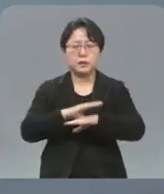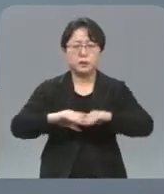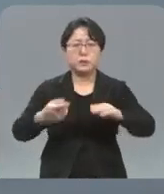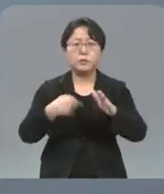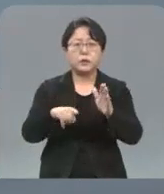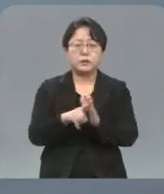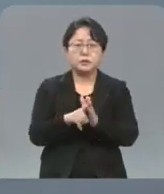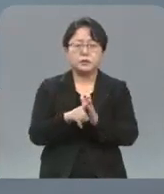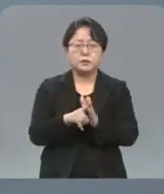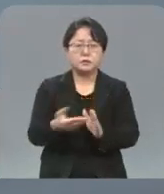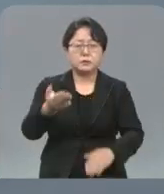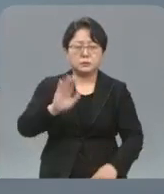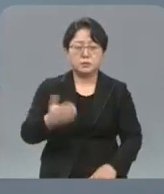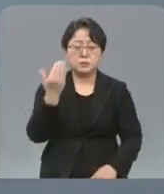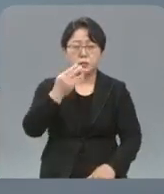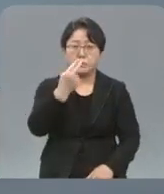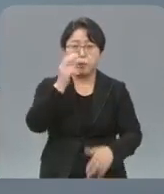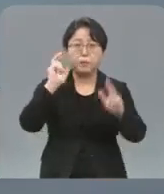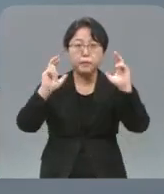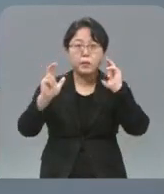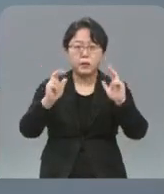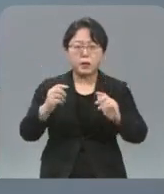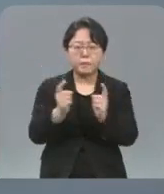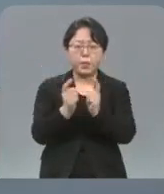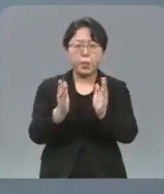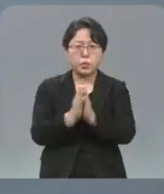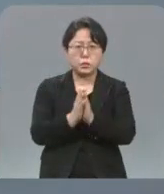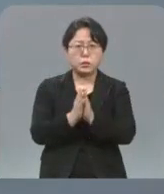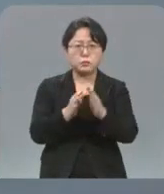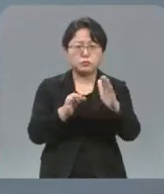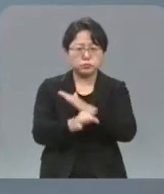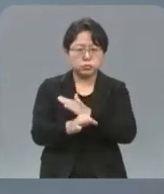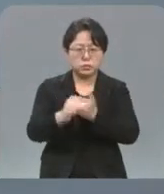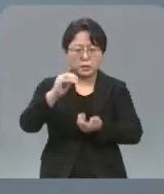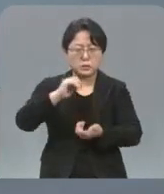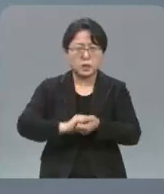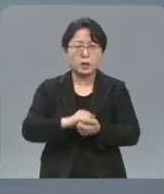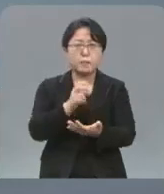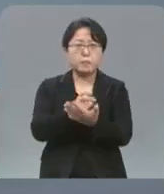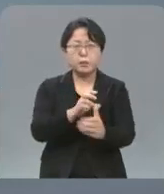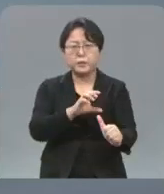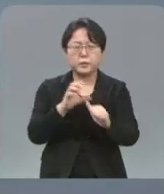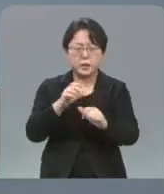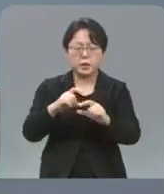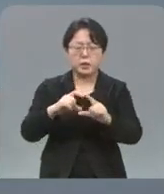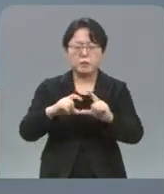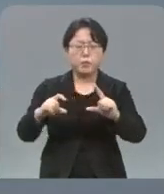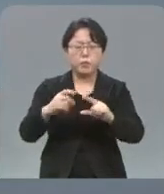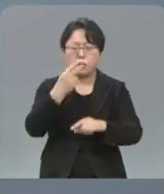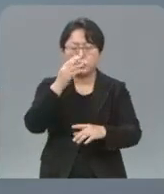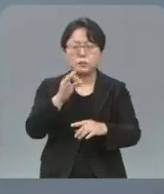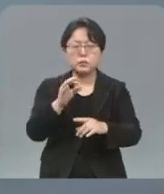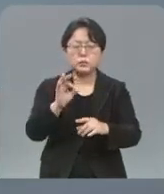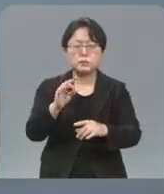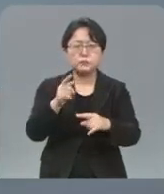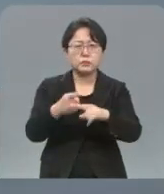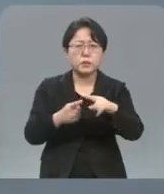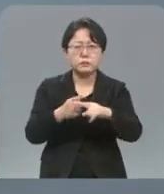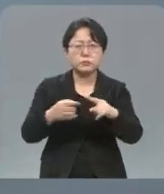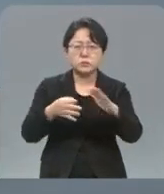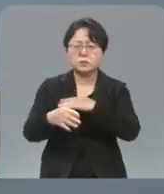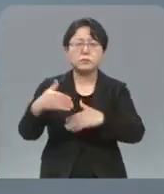위해서입니다. 그런데 최근 보험사들이 본인 부담 상한제라는 것을 적용해서 일부 보험금은 지급하지 않은 사례가 늘고